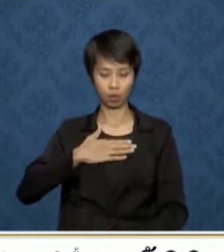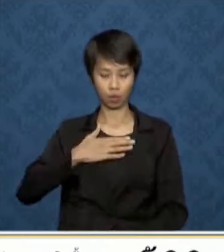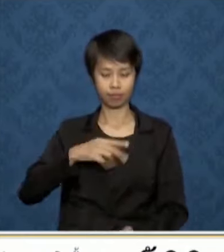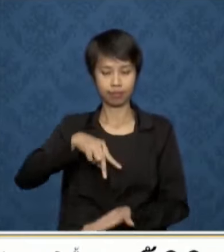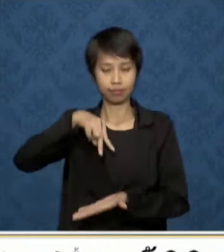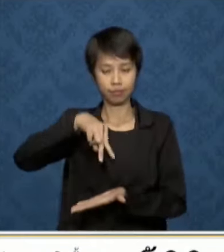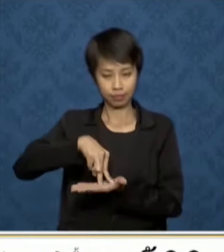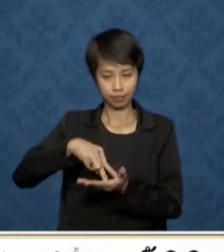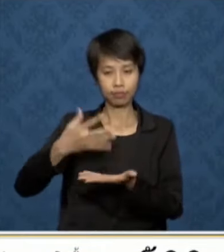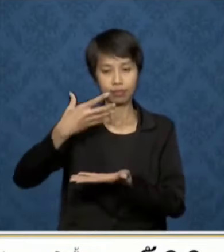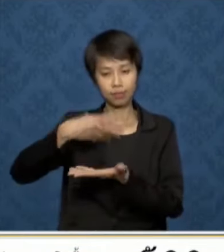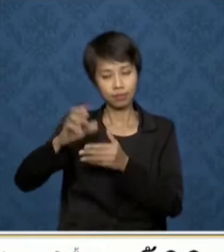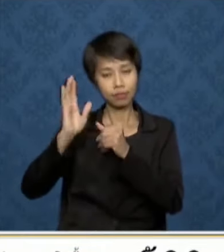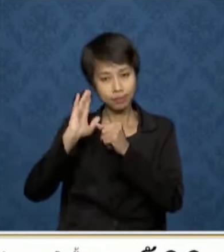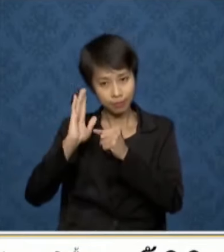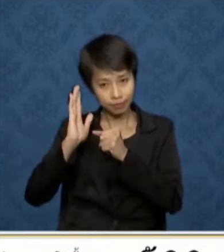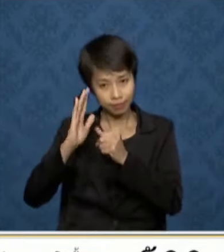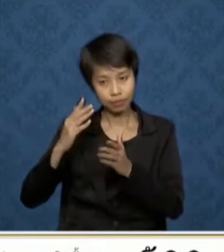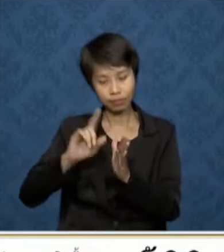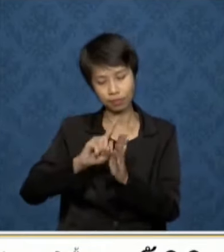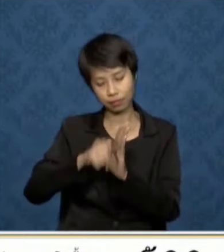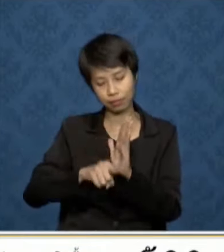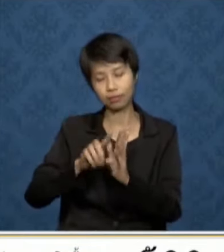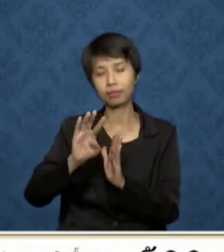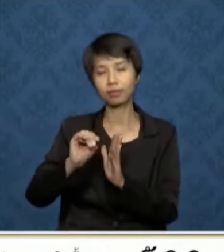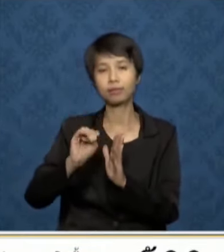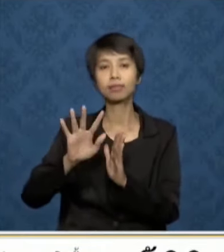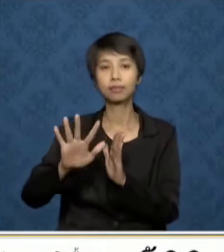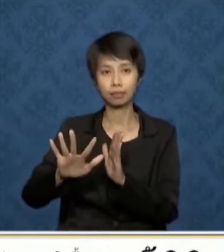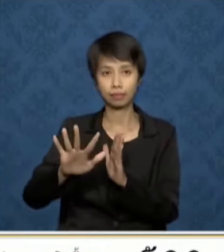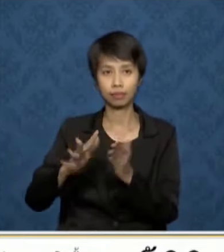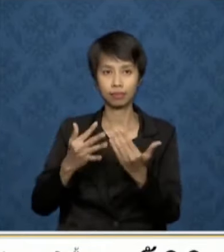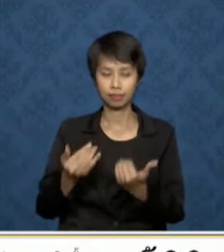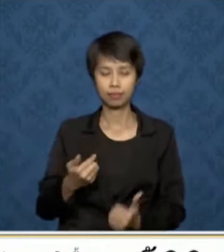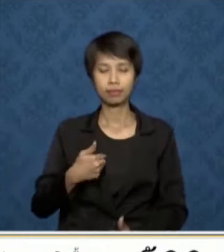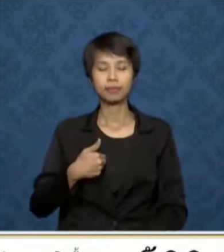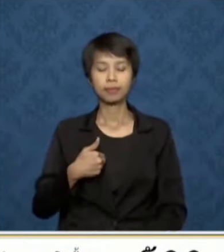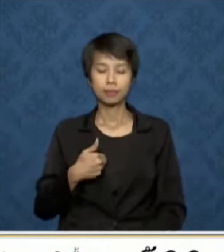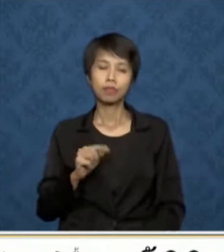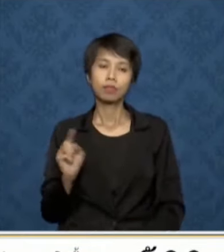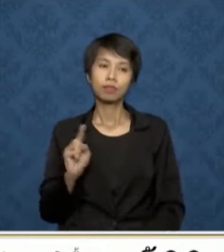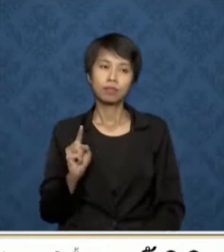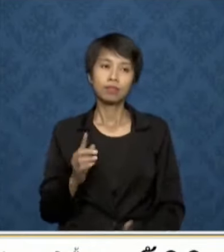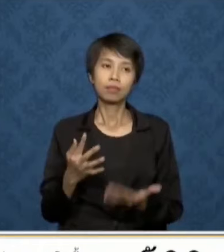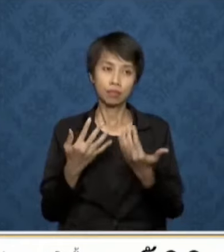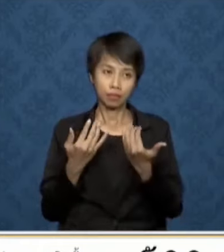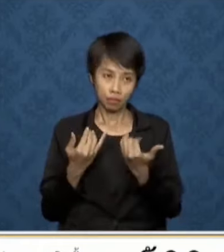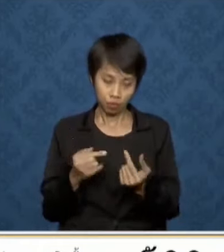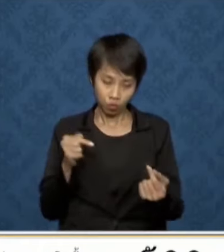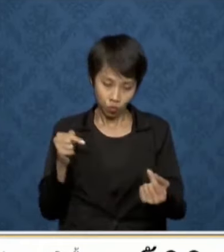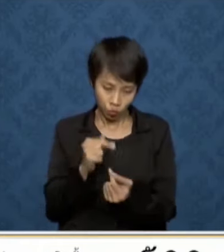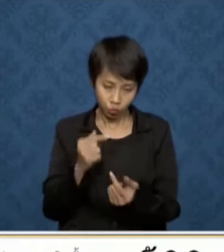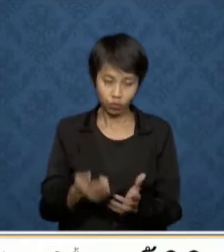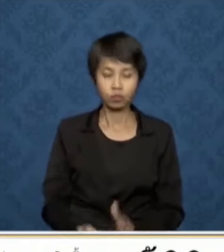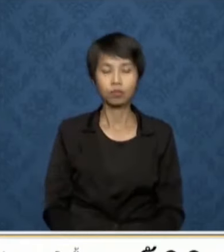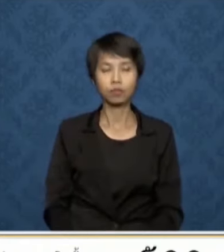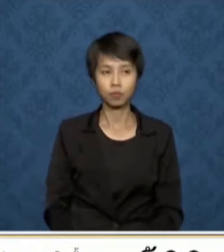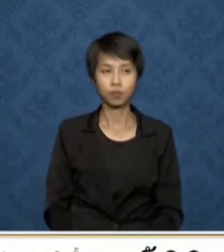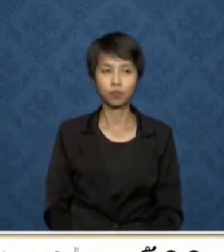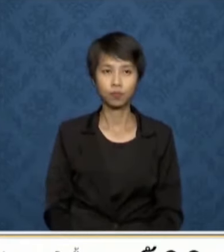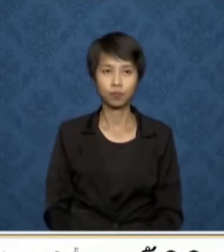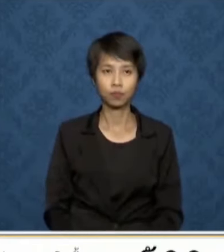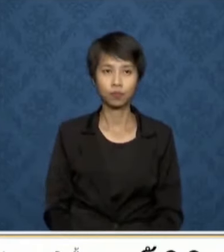มา จนวันนี้ผมจบ ประมาณ 45 นาทีเนี่ย เราจะตั้งกอยู่ในสมมุติฐานครั ว่า